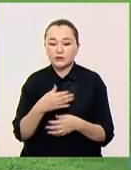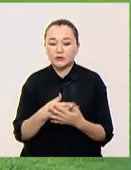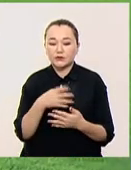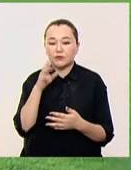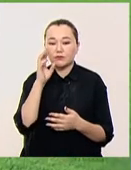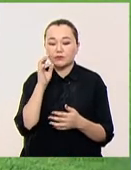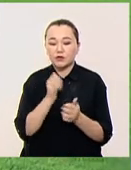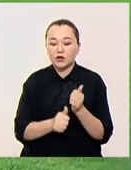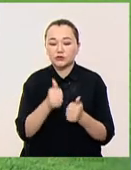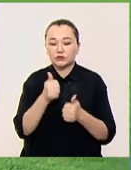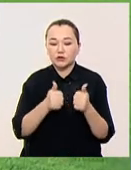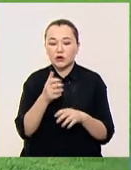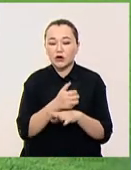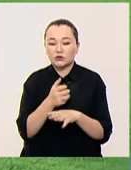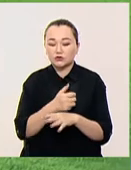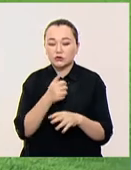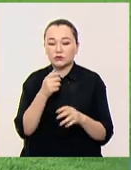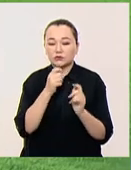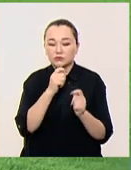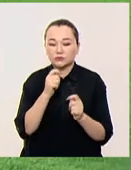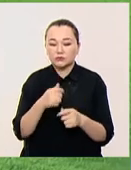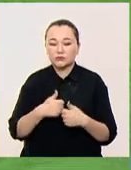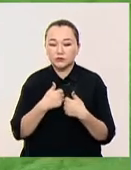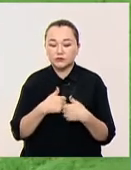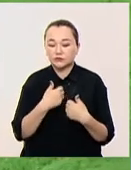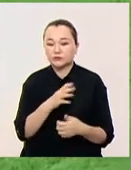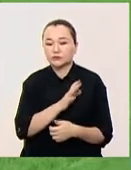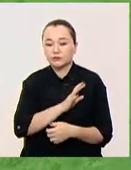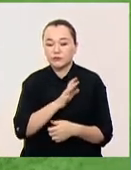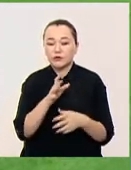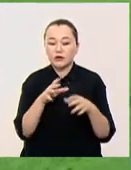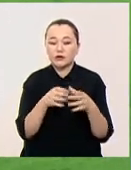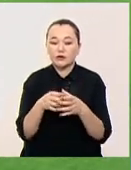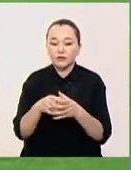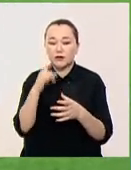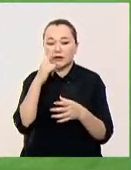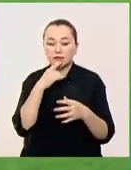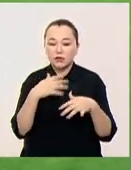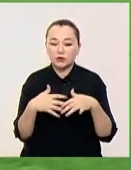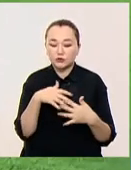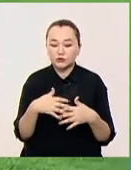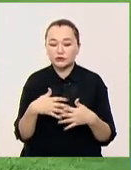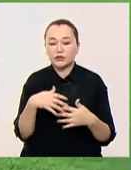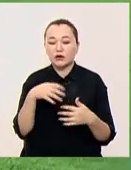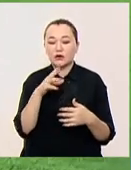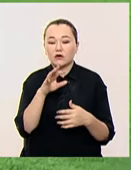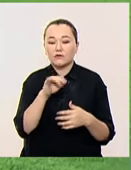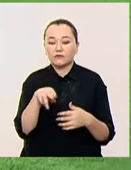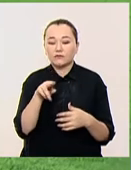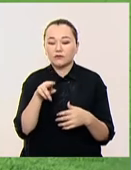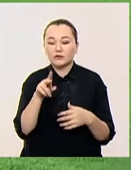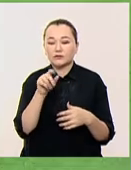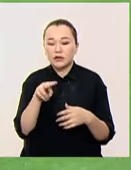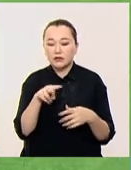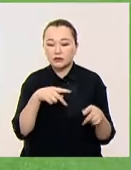алғашқы енді орын жақсы орындар алуға тырысамыз. Үйірмелер қазақ күресі бар бізде, футзалдан жарыс бар,